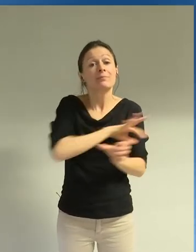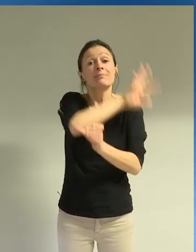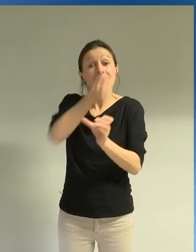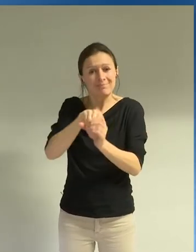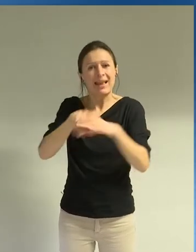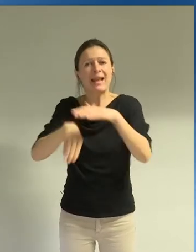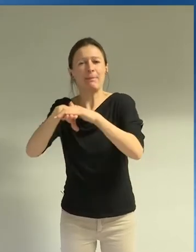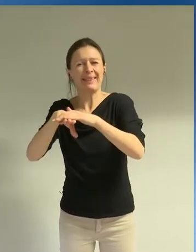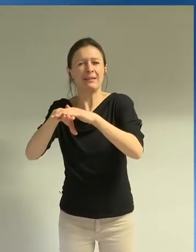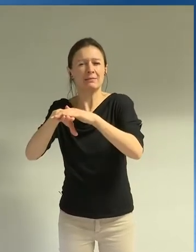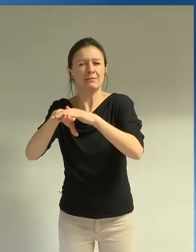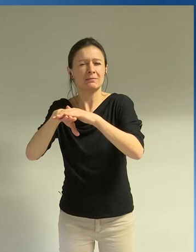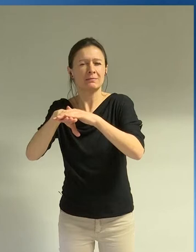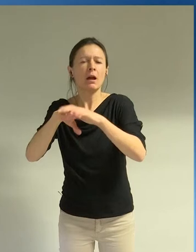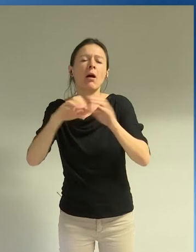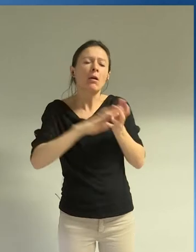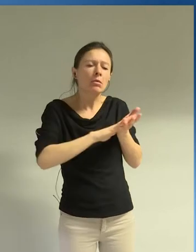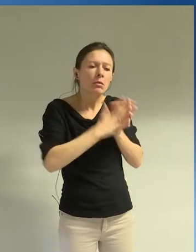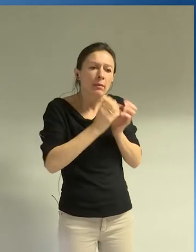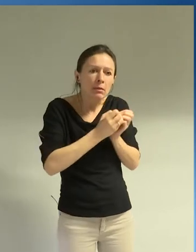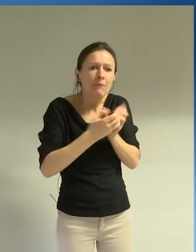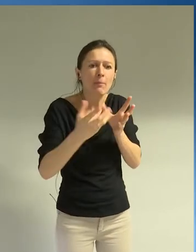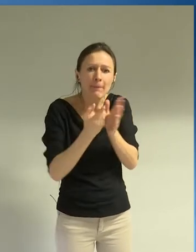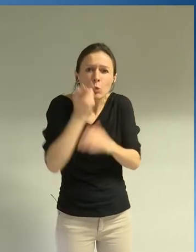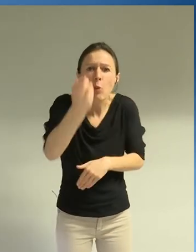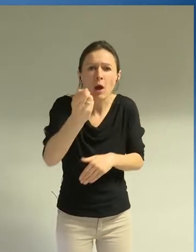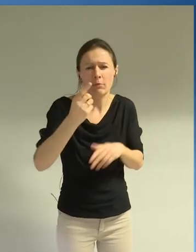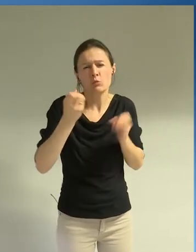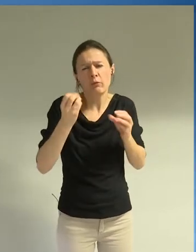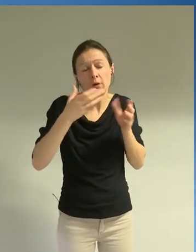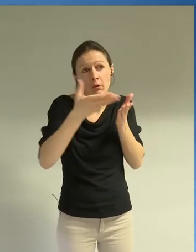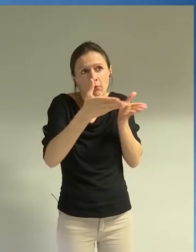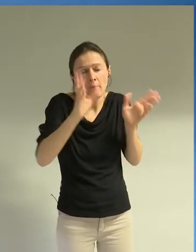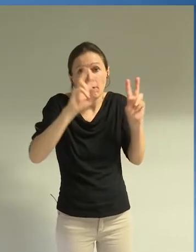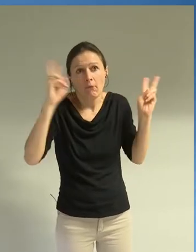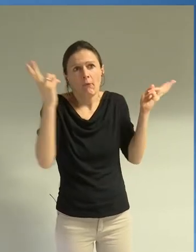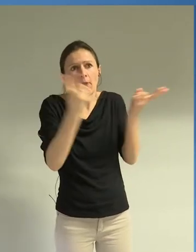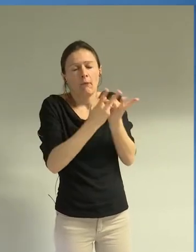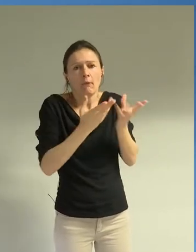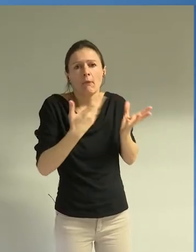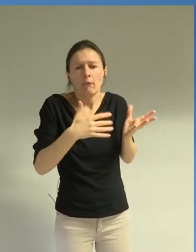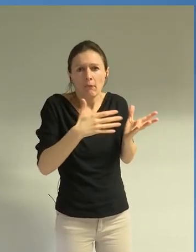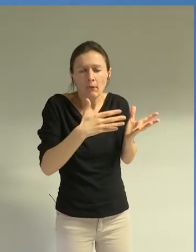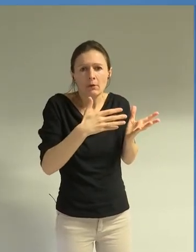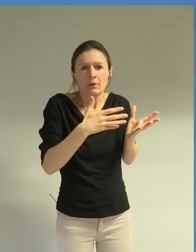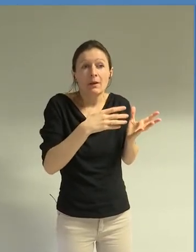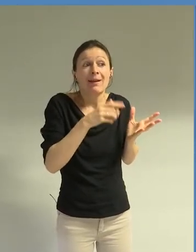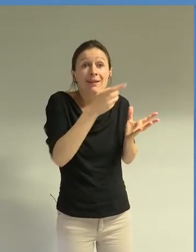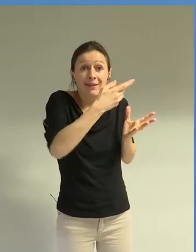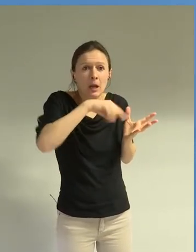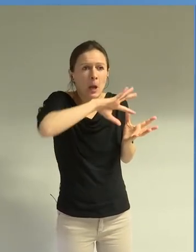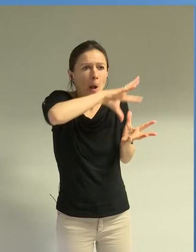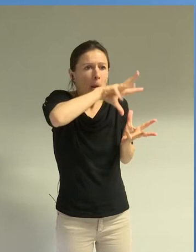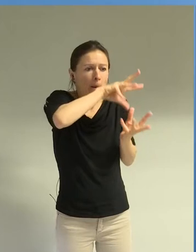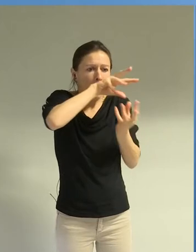durable reste très généraux abstrait et assez consensuel donc les inscrire dans une perspective de durabilité